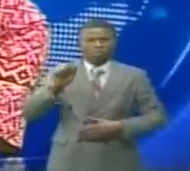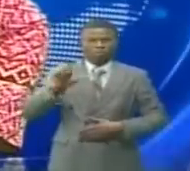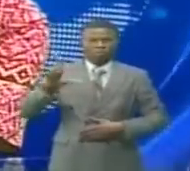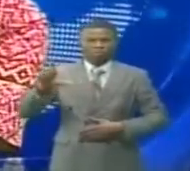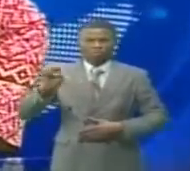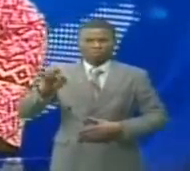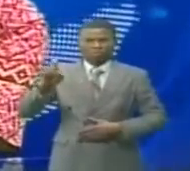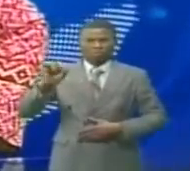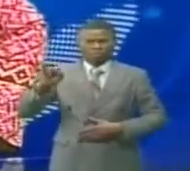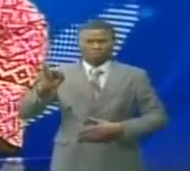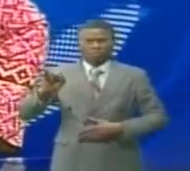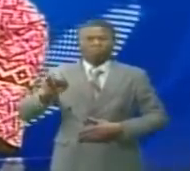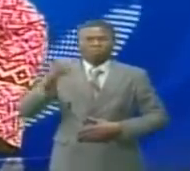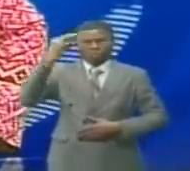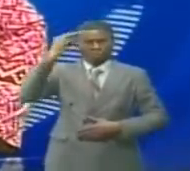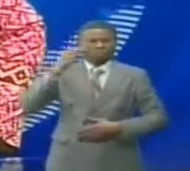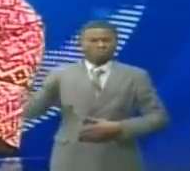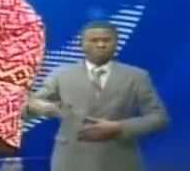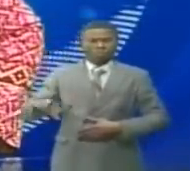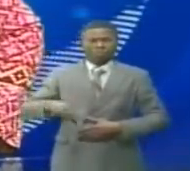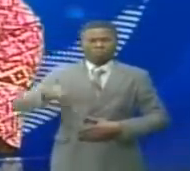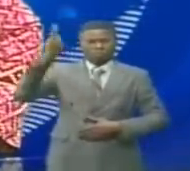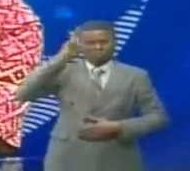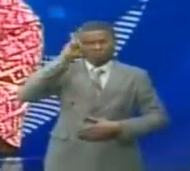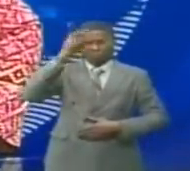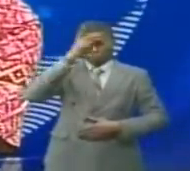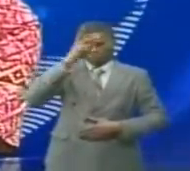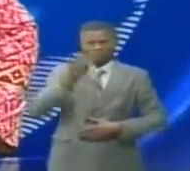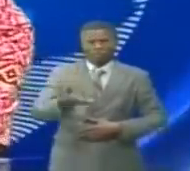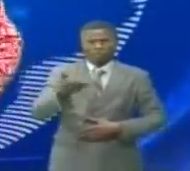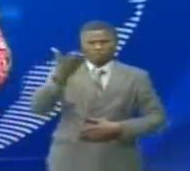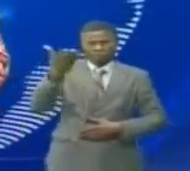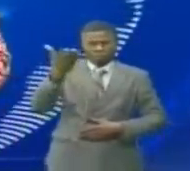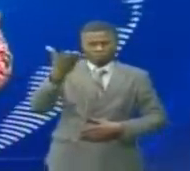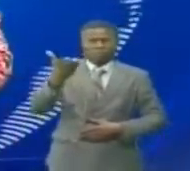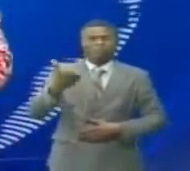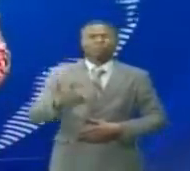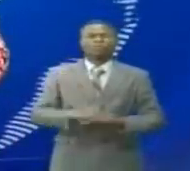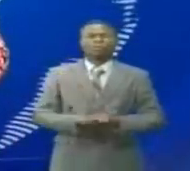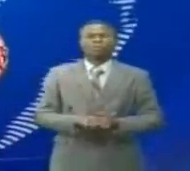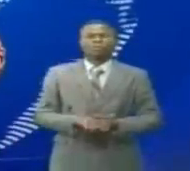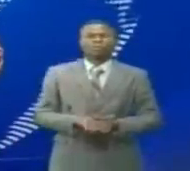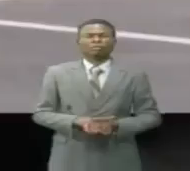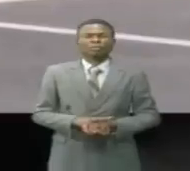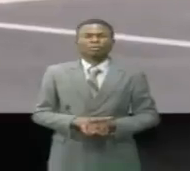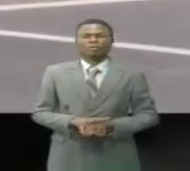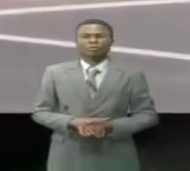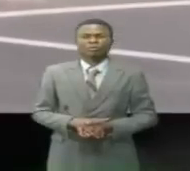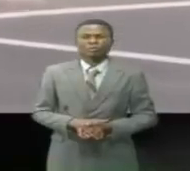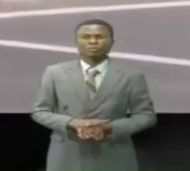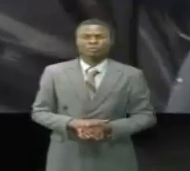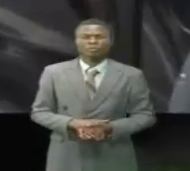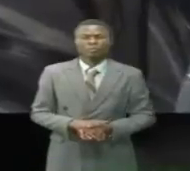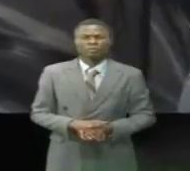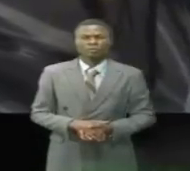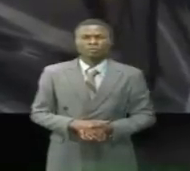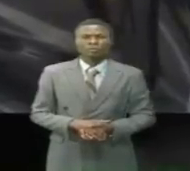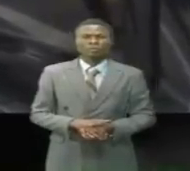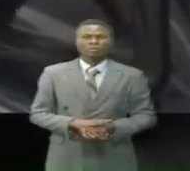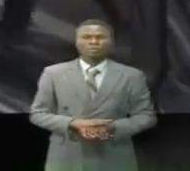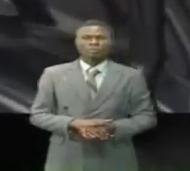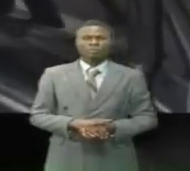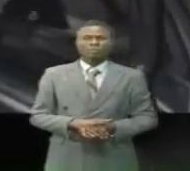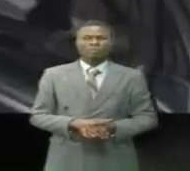ministre provincial des Infrastructures du Haut-Katanga, Miguel Kateb. Les détails avec Didier Mumba. Envoyé spécial du gouverneur Jacques Ablakatoué